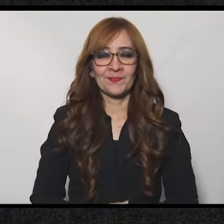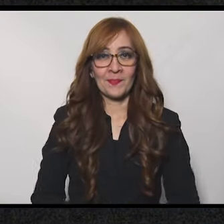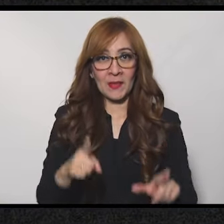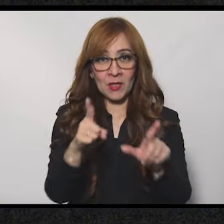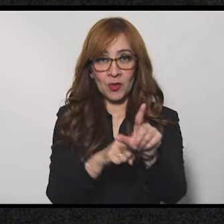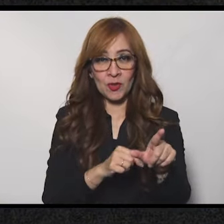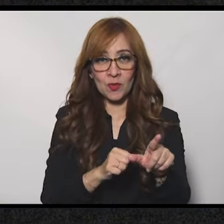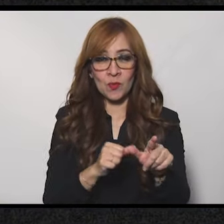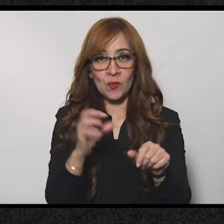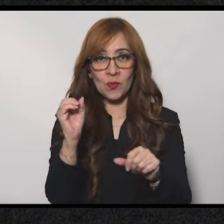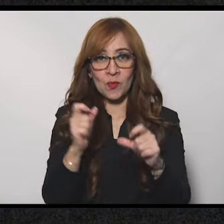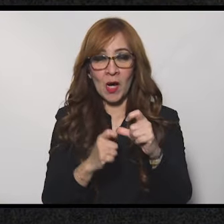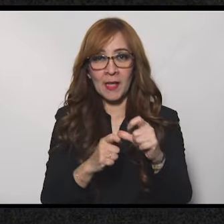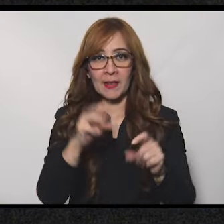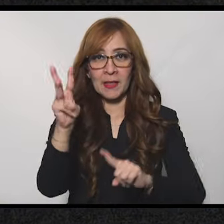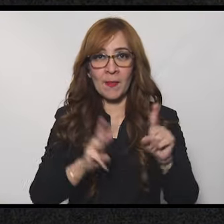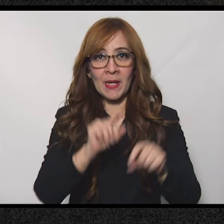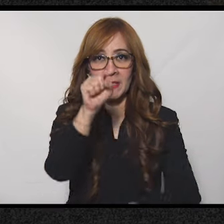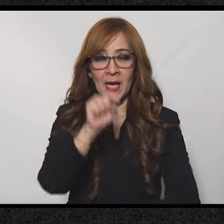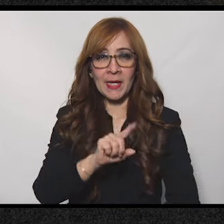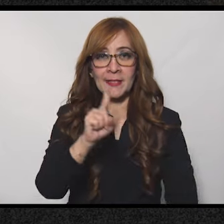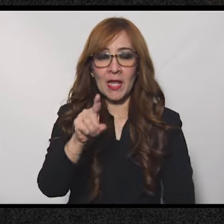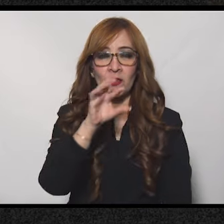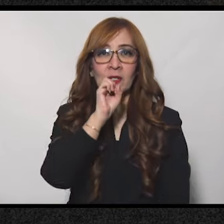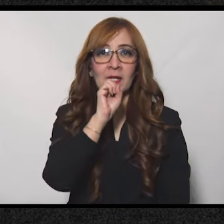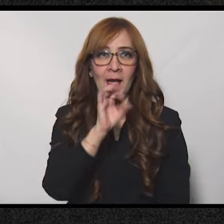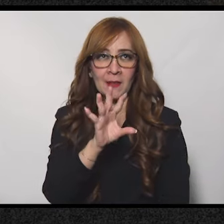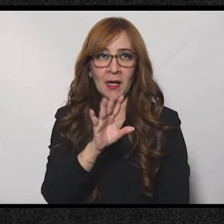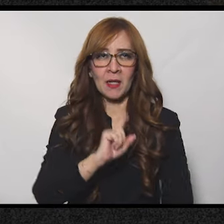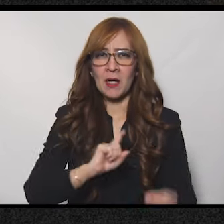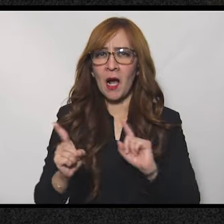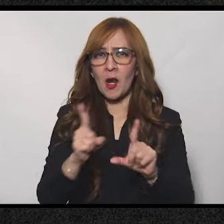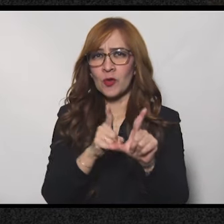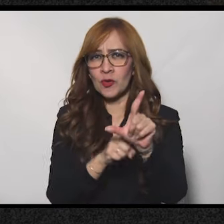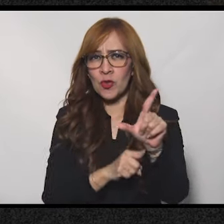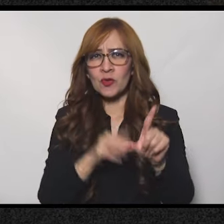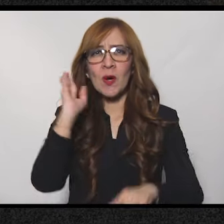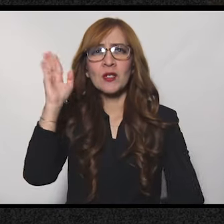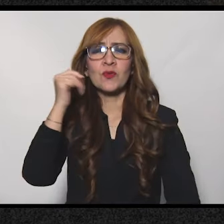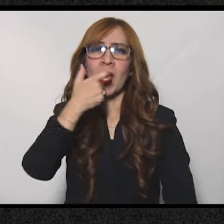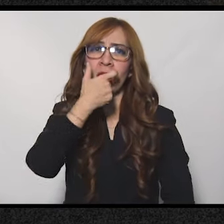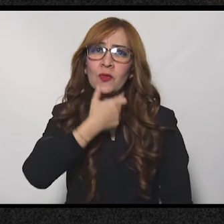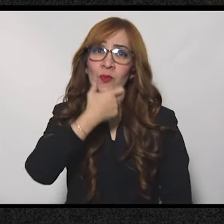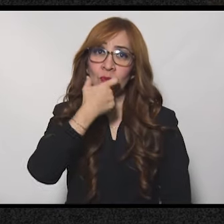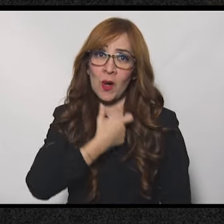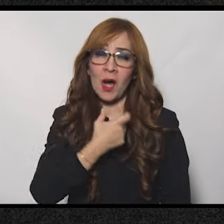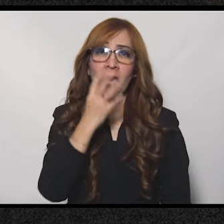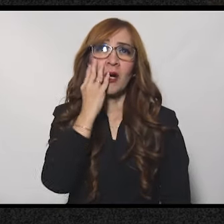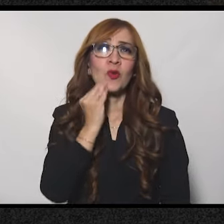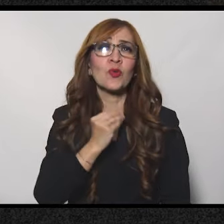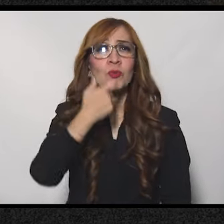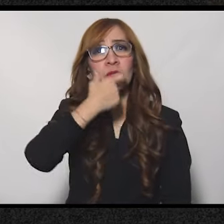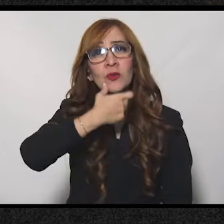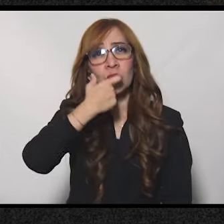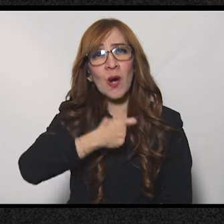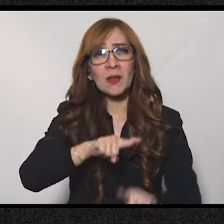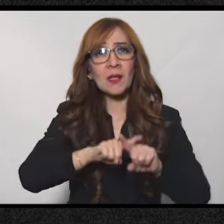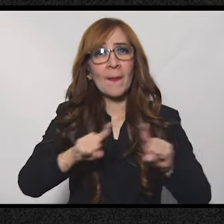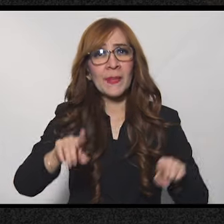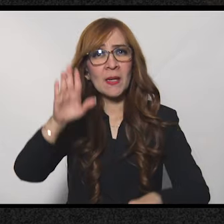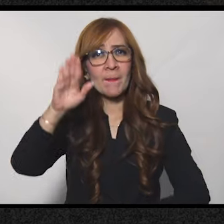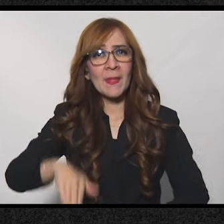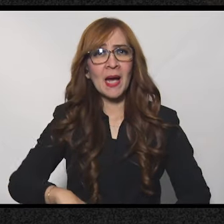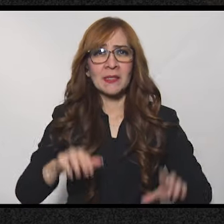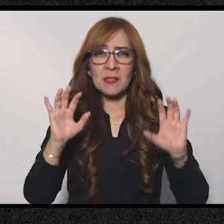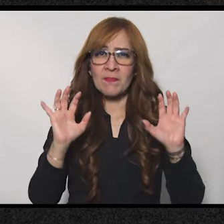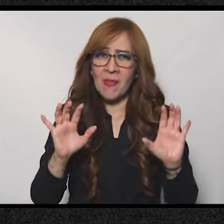Yosua 13 ayat 1, di situ bahwa Yosua mengatakan, Yosua sudah jadi udah tua, dan lanjut umurnya masih banyak